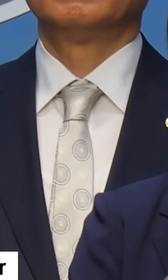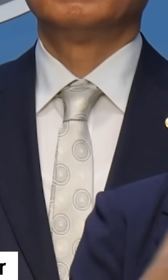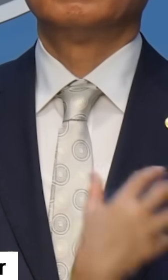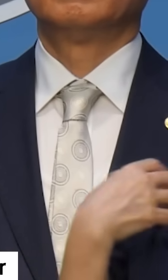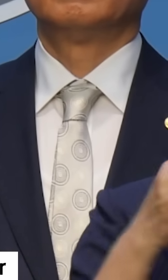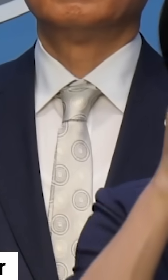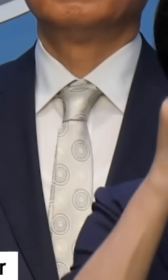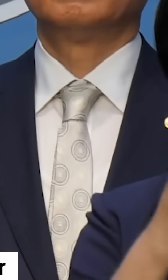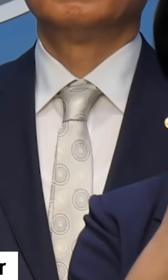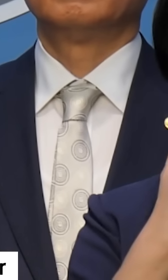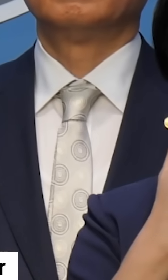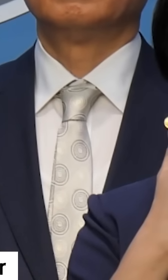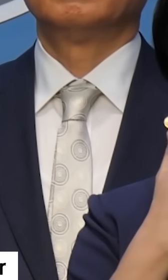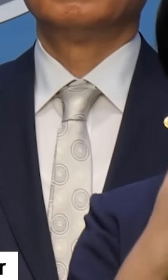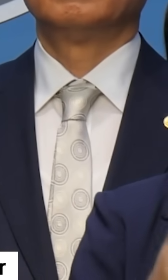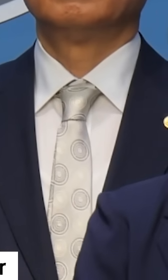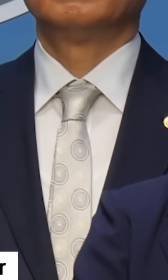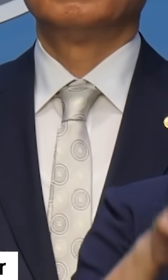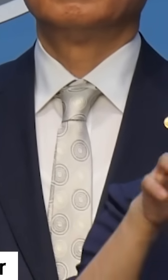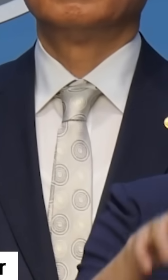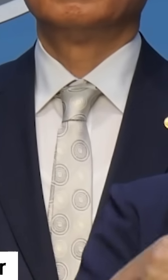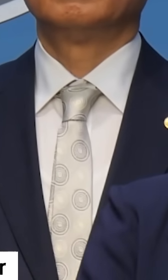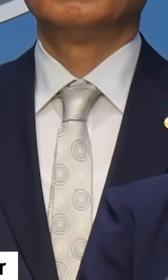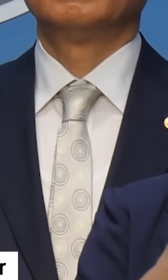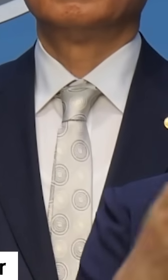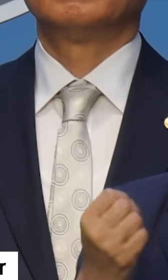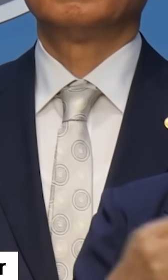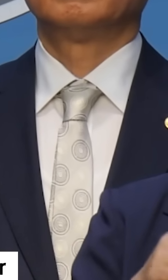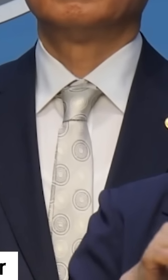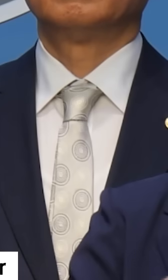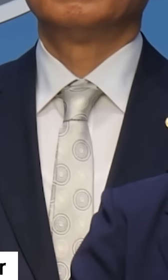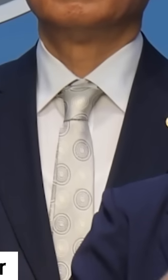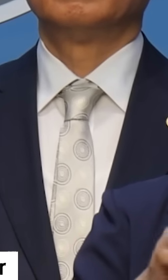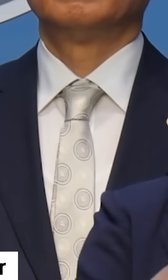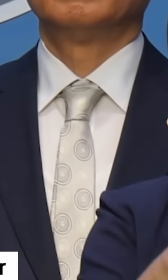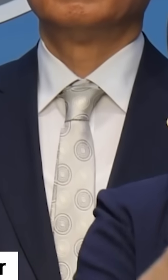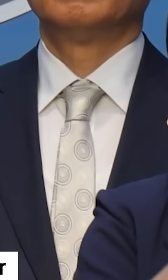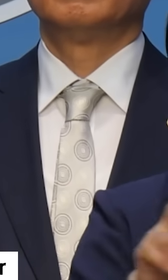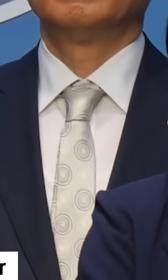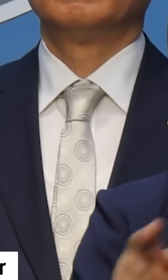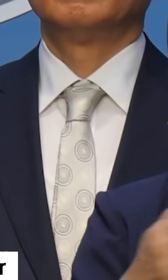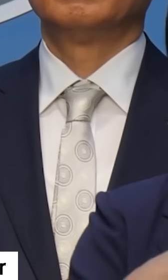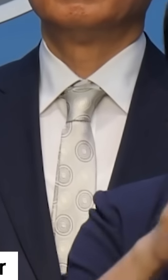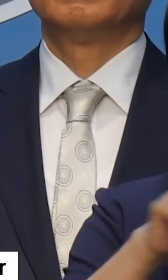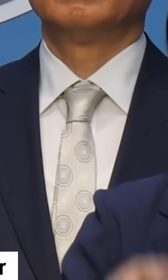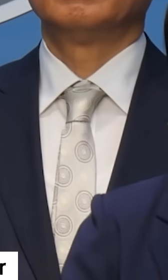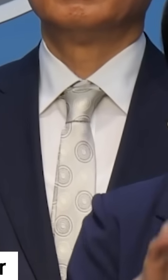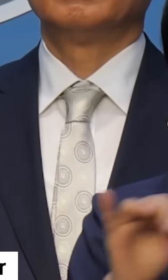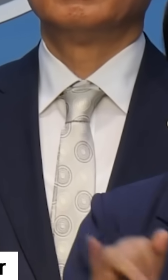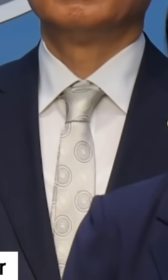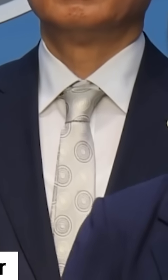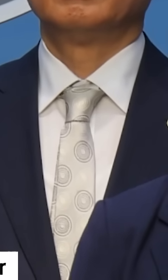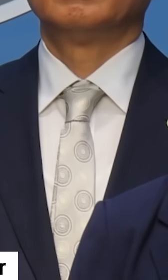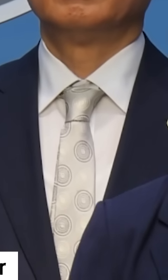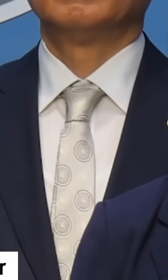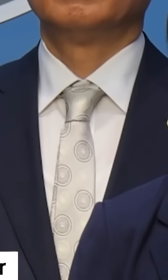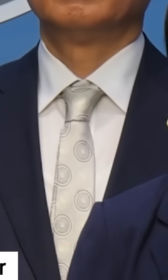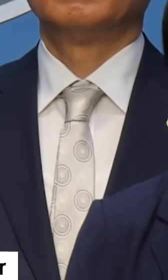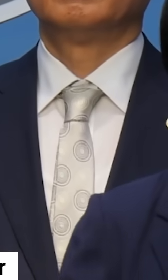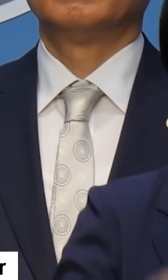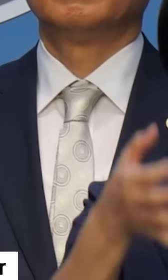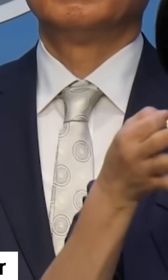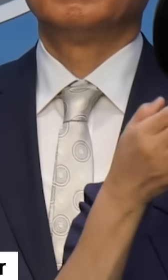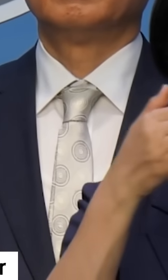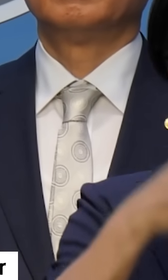책임지거나 사과는 없었고 그 현실은 수많은 가게들이 폐업하고 실업자로 만든 것이었습니다. 퍼포먼스를